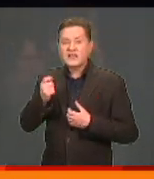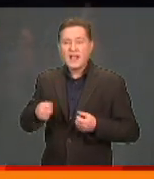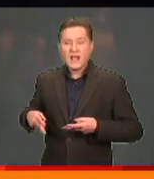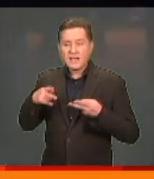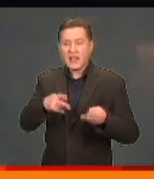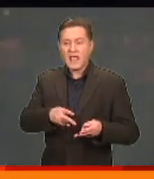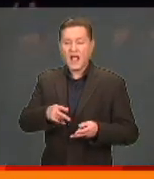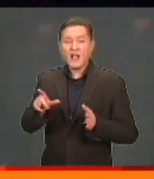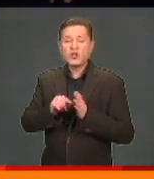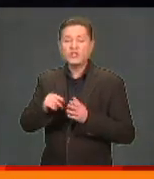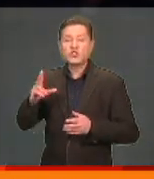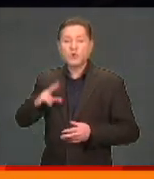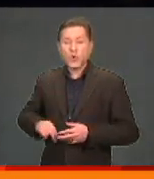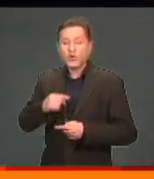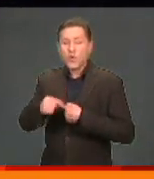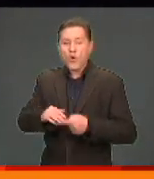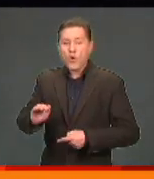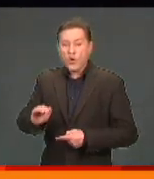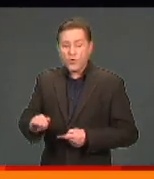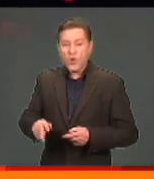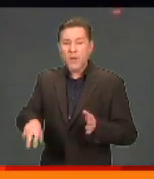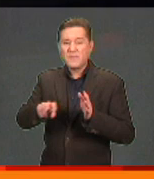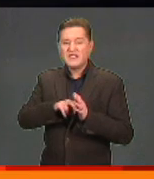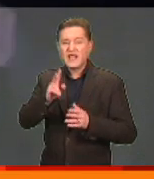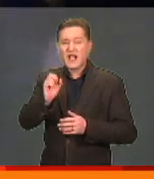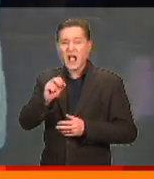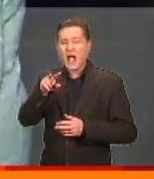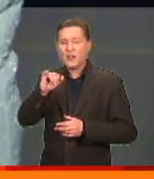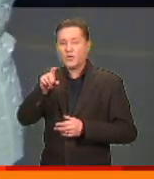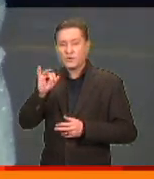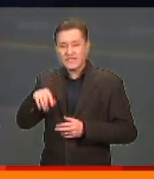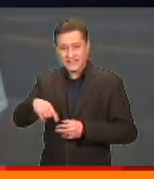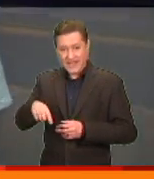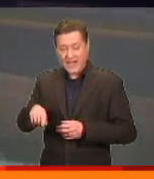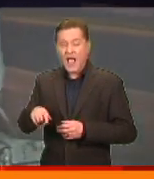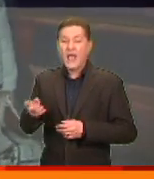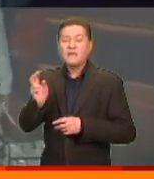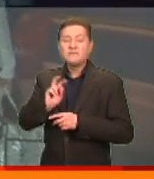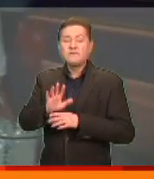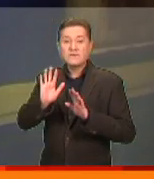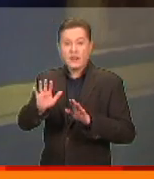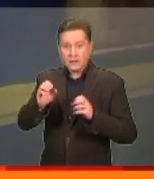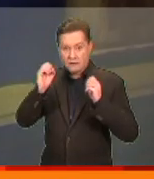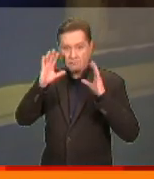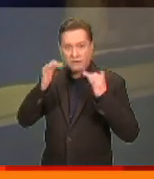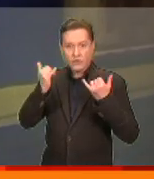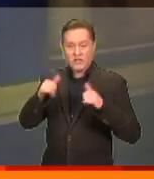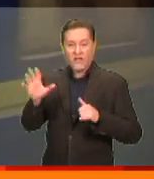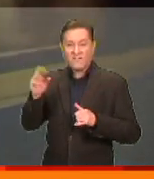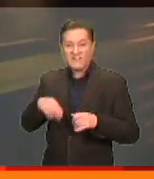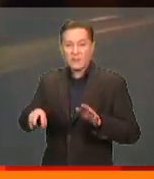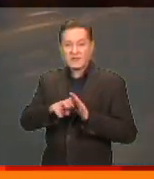Ніна Сергіївна з донькою та маленьким онуком підсіли у потяг у Калузі. Каже, тільки-но зайшли до вагона, отетеріли. Усі